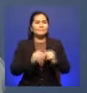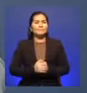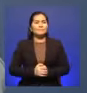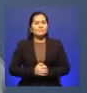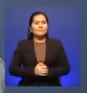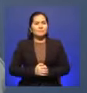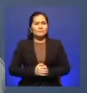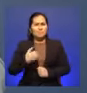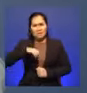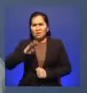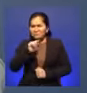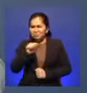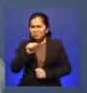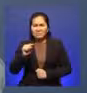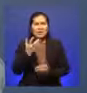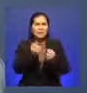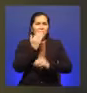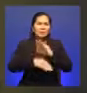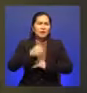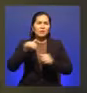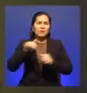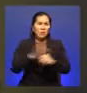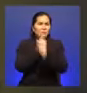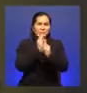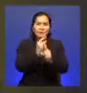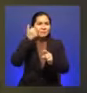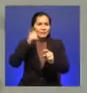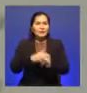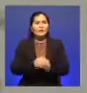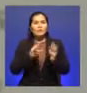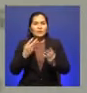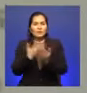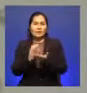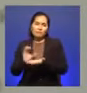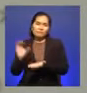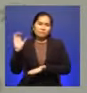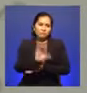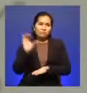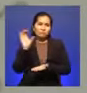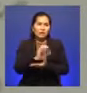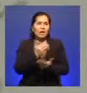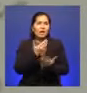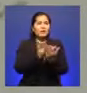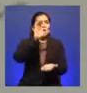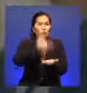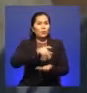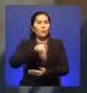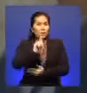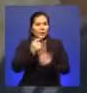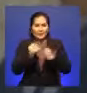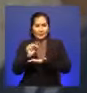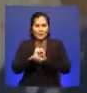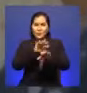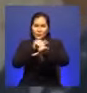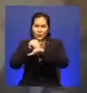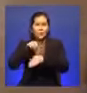ยที่ไม่สามารถจ้างคนพิการได้ครบเขาก็ลงเอยเนี่ยส่งเงินเข้ากองทุนเพราะฉะนั้นมูลนิธิเนี่ยก็เลยเชิญชวนบริษัทเหล่านี้เนี่ย